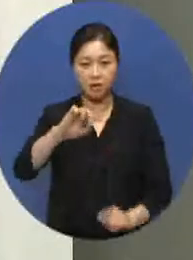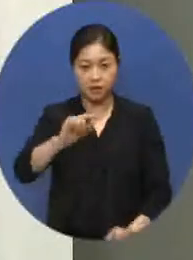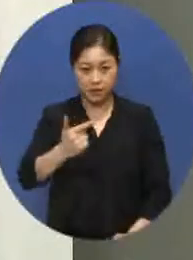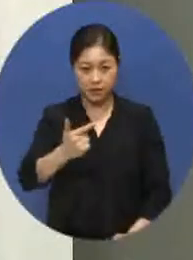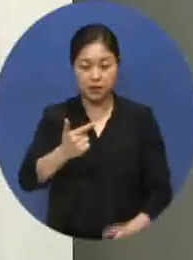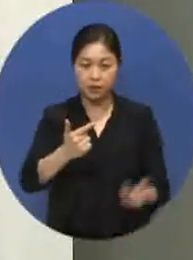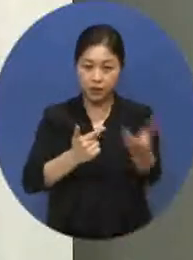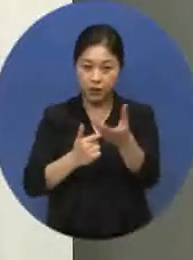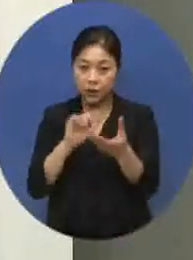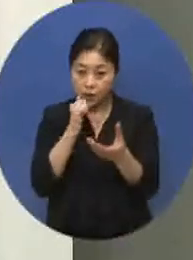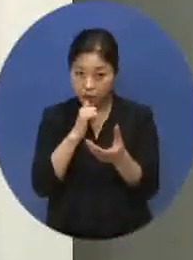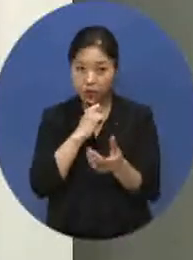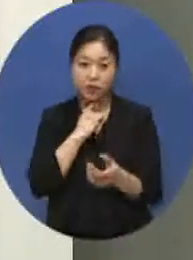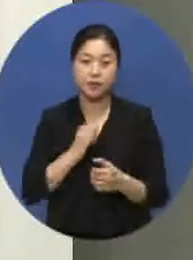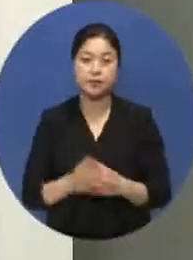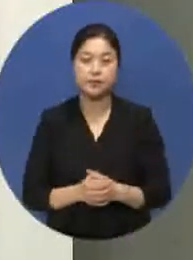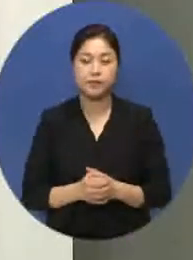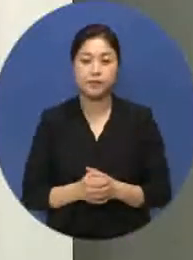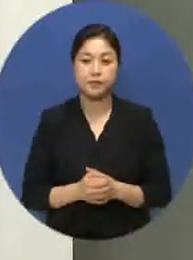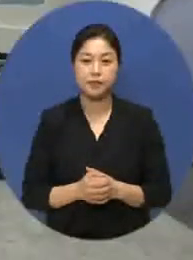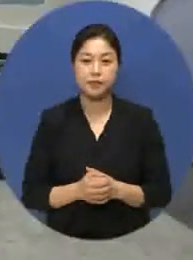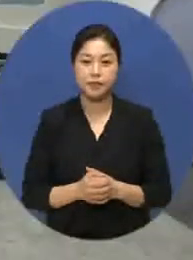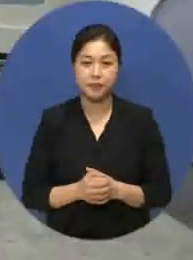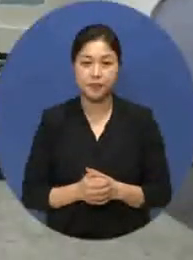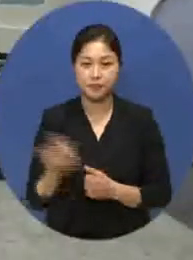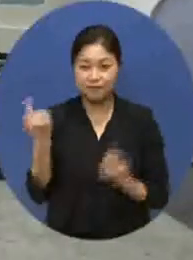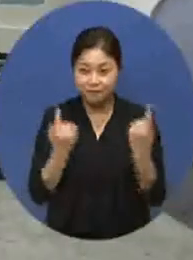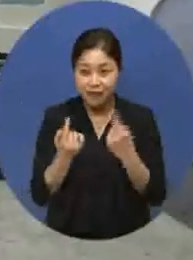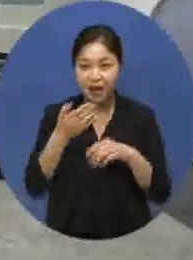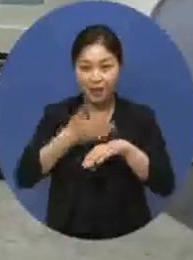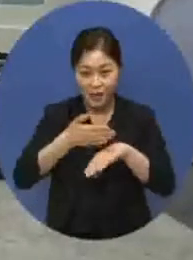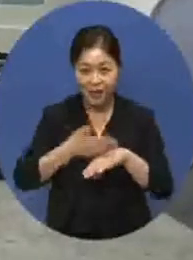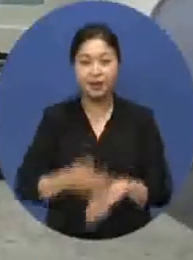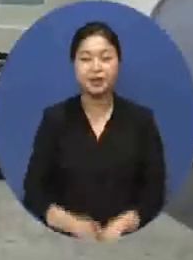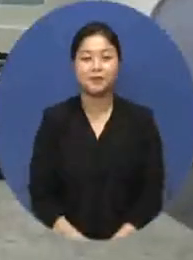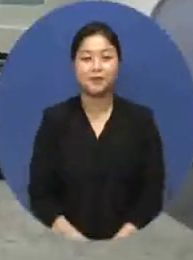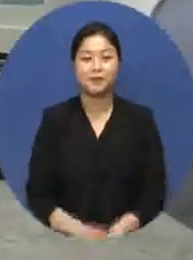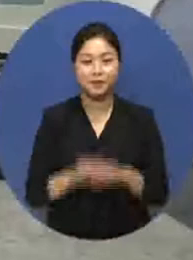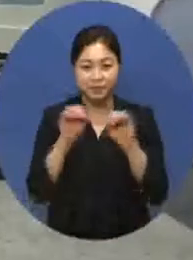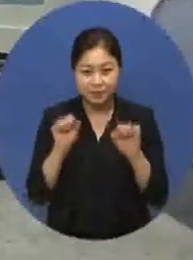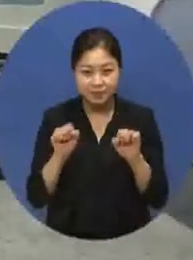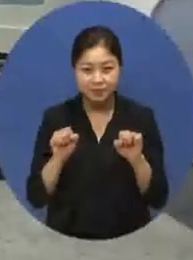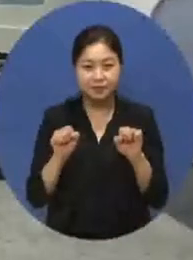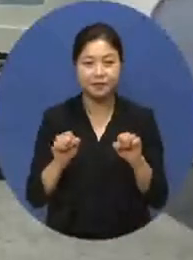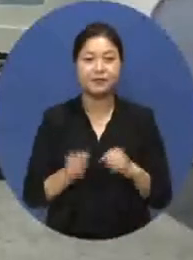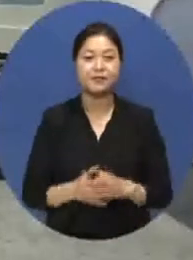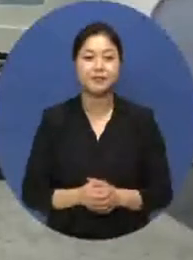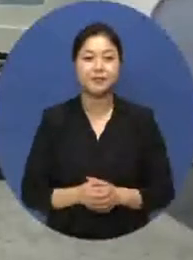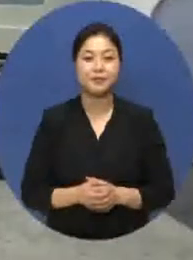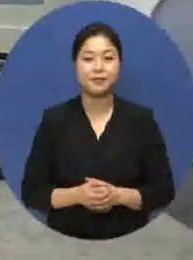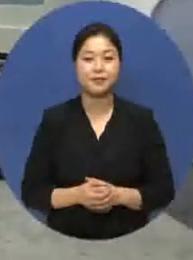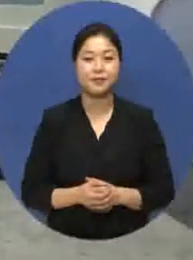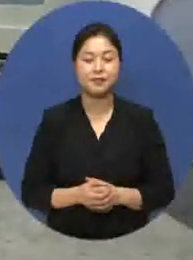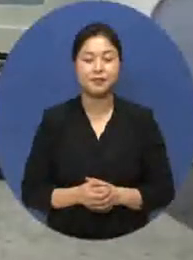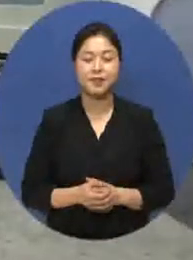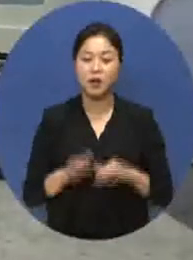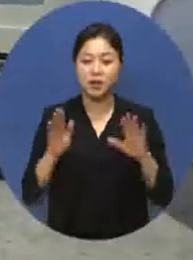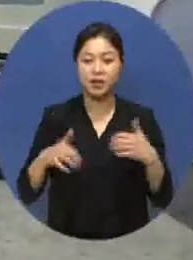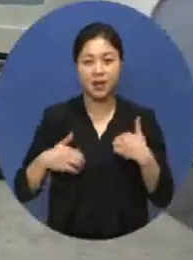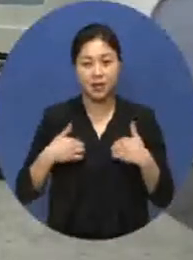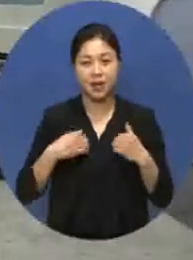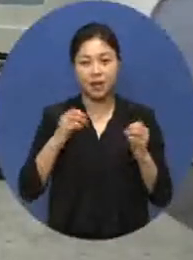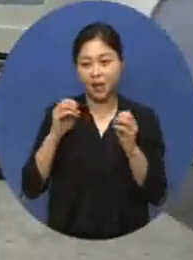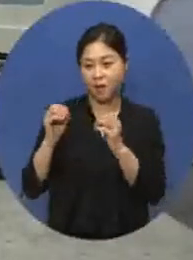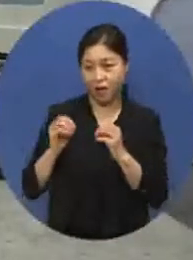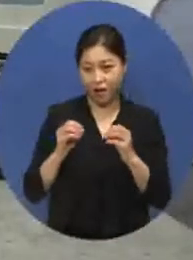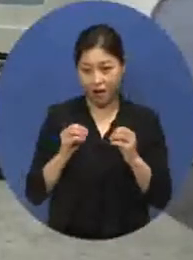여러분에게 소개를 합니다. 이렇게 나와주셔서 고맙습니다. 네, 안녕하세요. 예, 네, 오늘 좀 안녕하세요. 재밌는